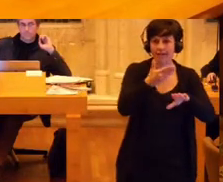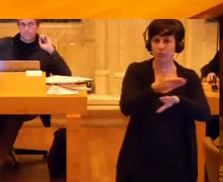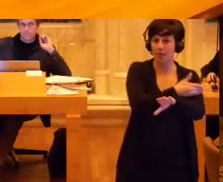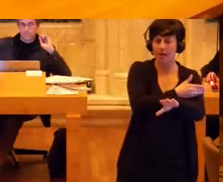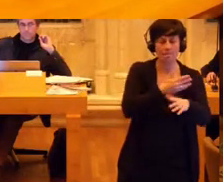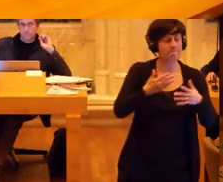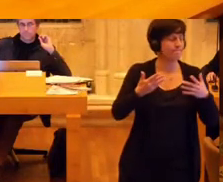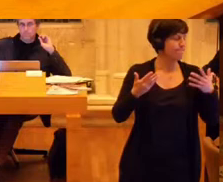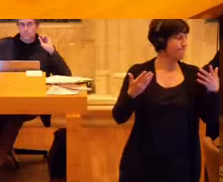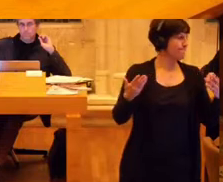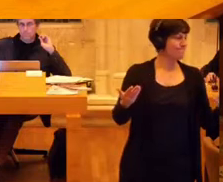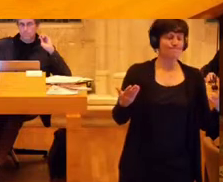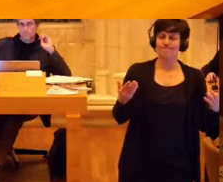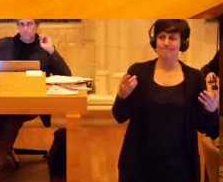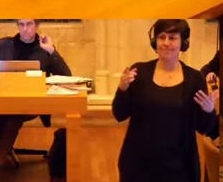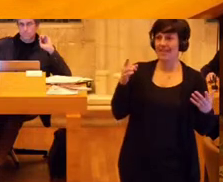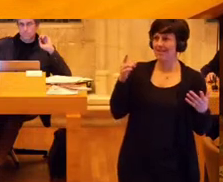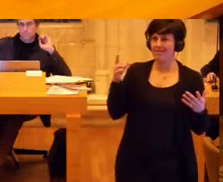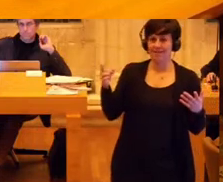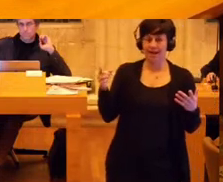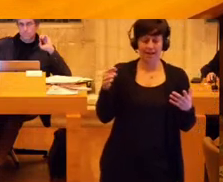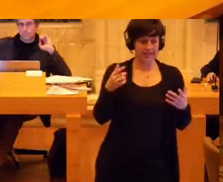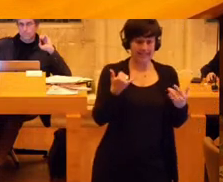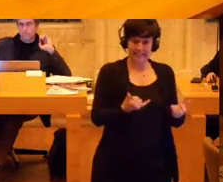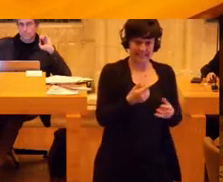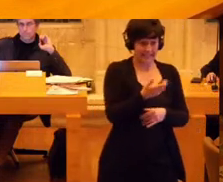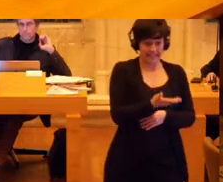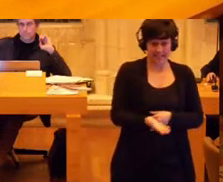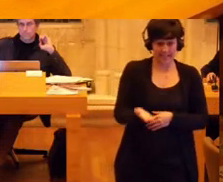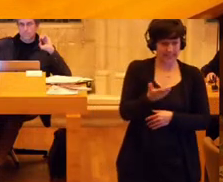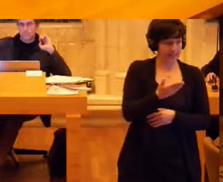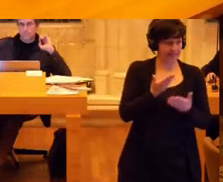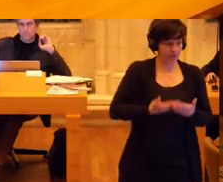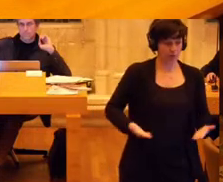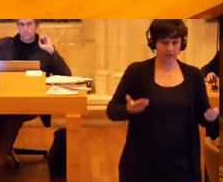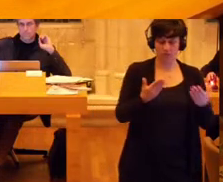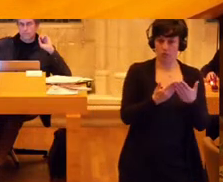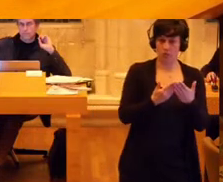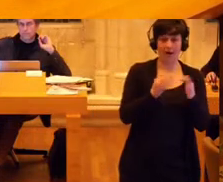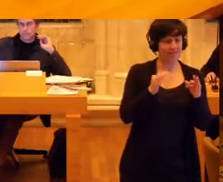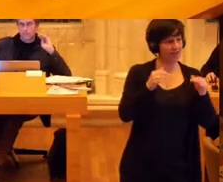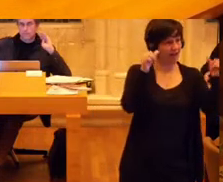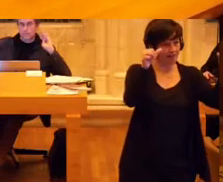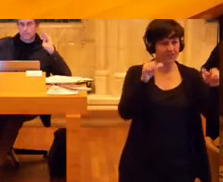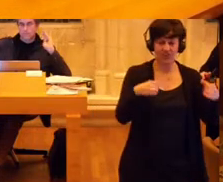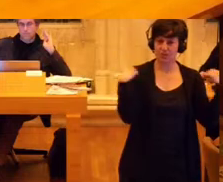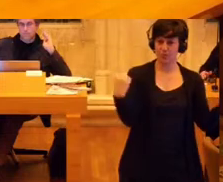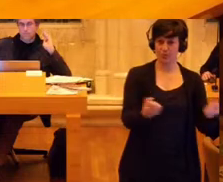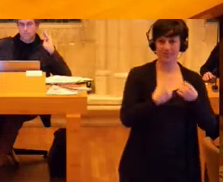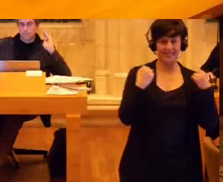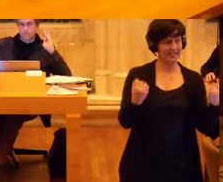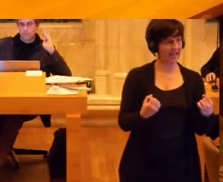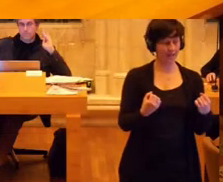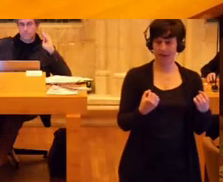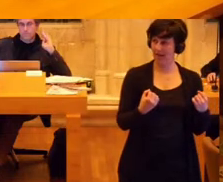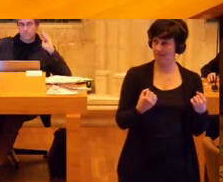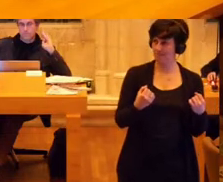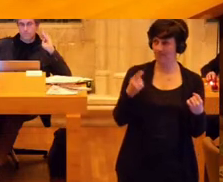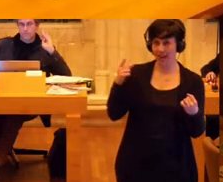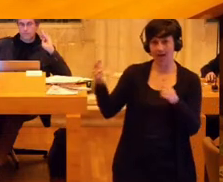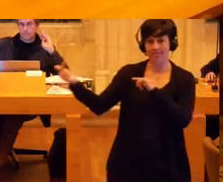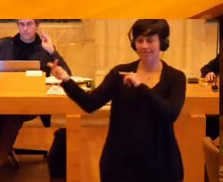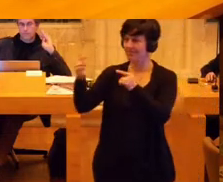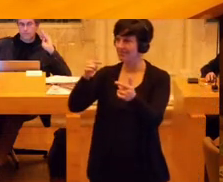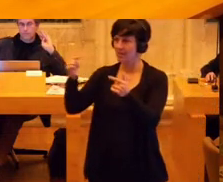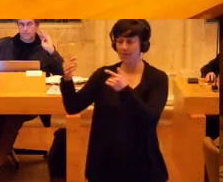pas de dispositif similaire sur de l'affichage publicitaire. Donc on n'a pas cet outil-là, d'un